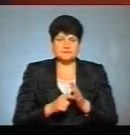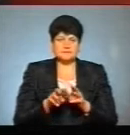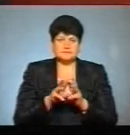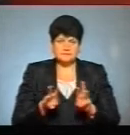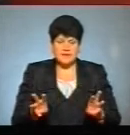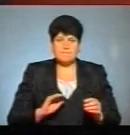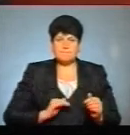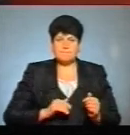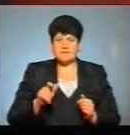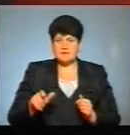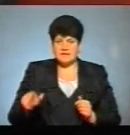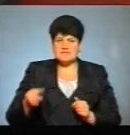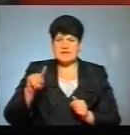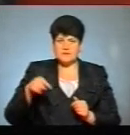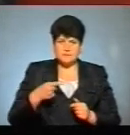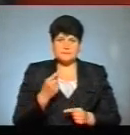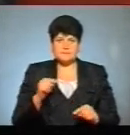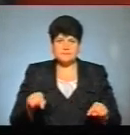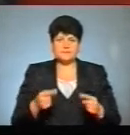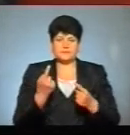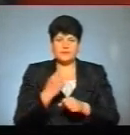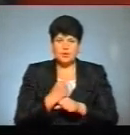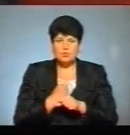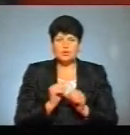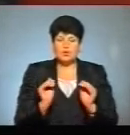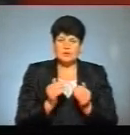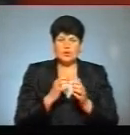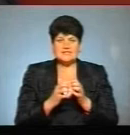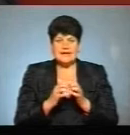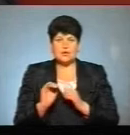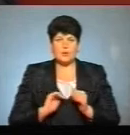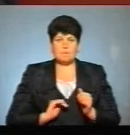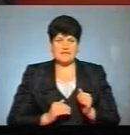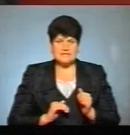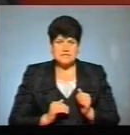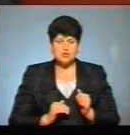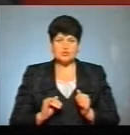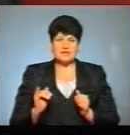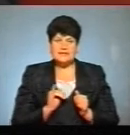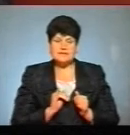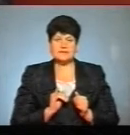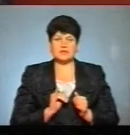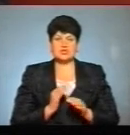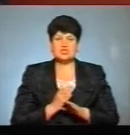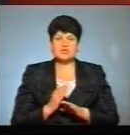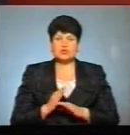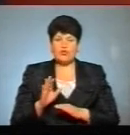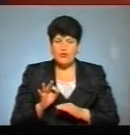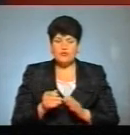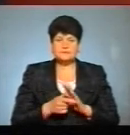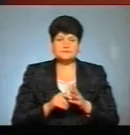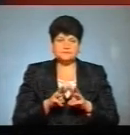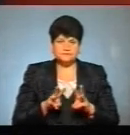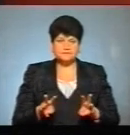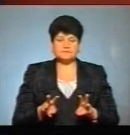підприємці вимагали відновити роботу малого та середнього бізнесу. І, власне, частково Кабмін пішов на